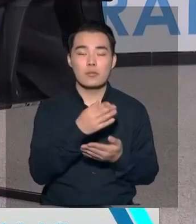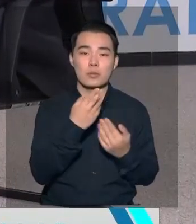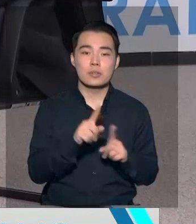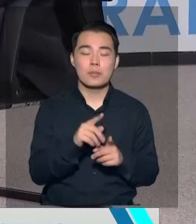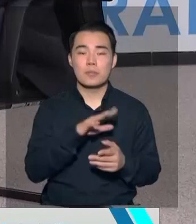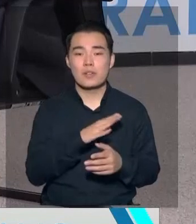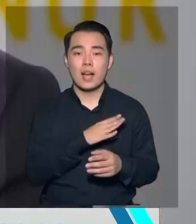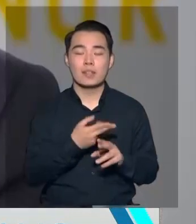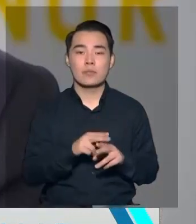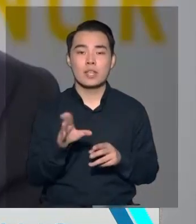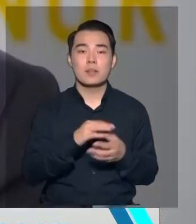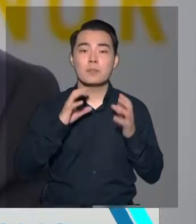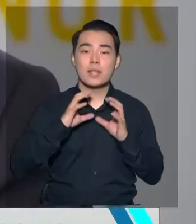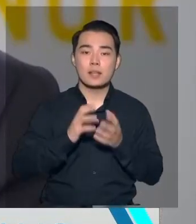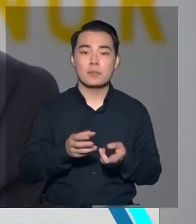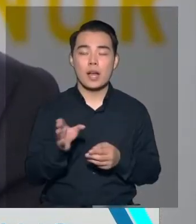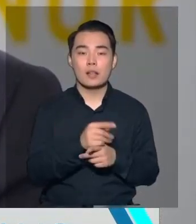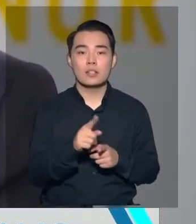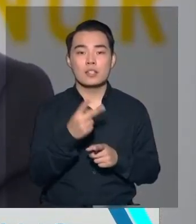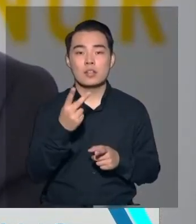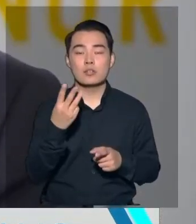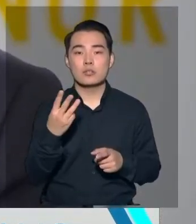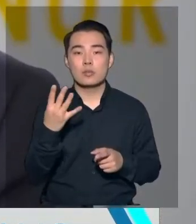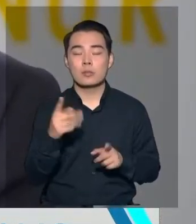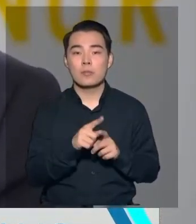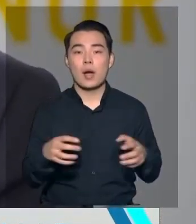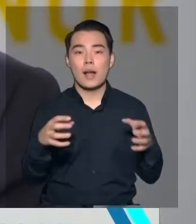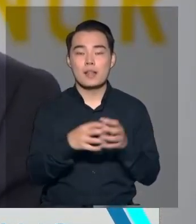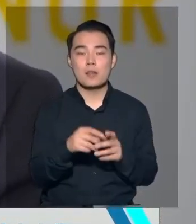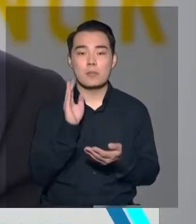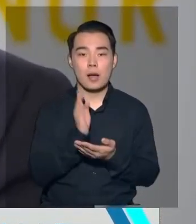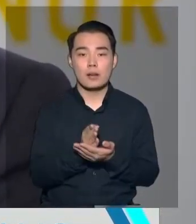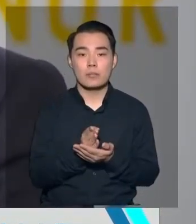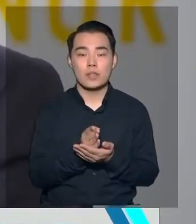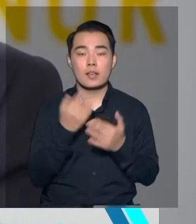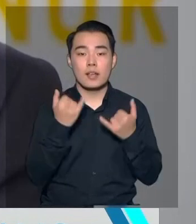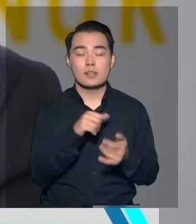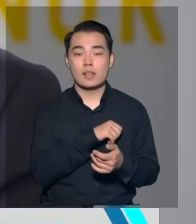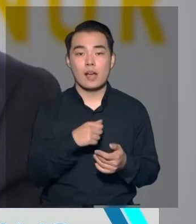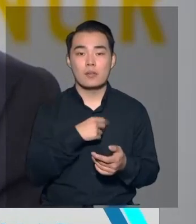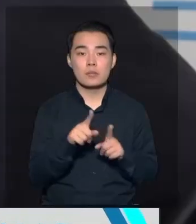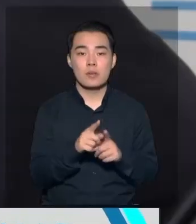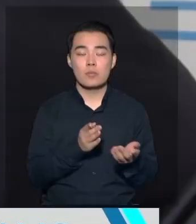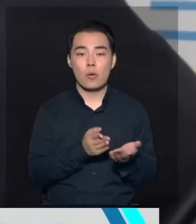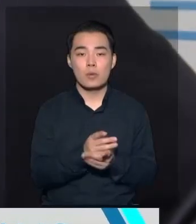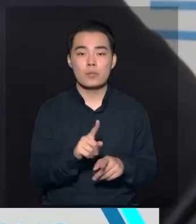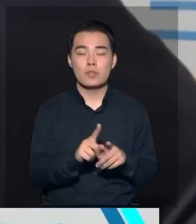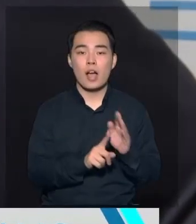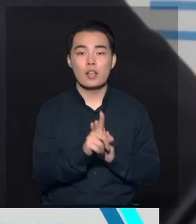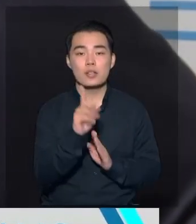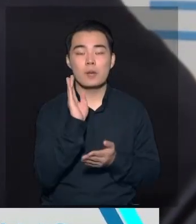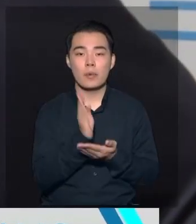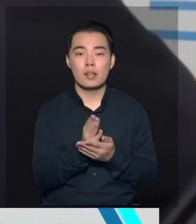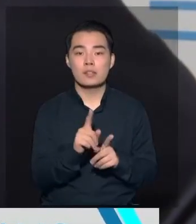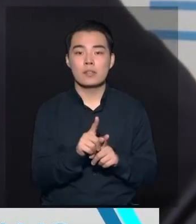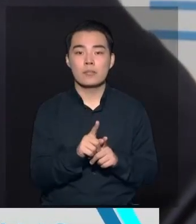әлемде көбіне көп 2-3-4 партиялы жүйелер бар. Біздер қазір жолдың басында тұрмыз. Олар ауылға